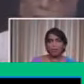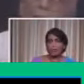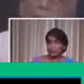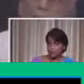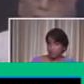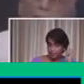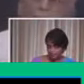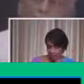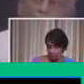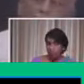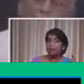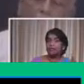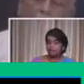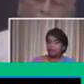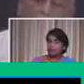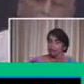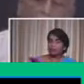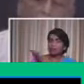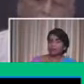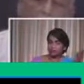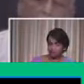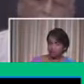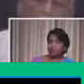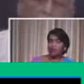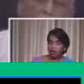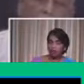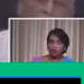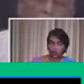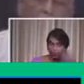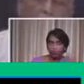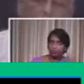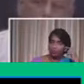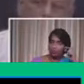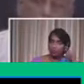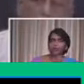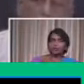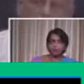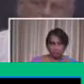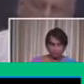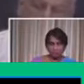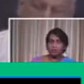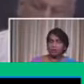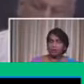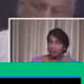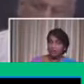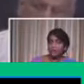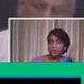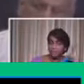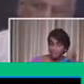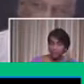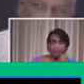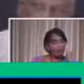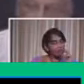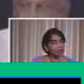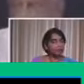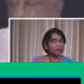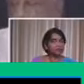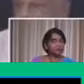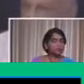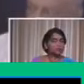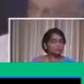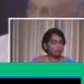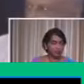සැලසුමක් තියෙනවා නම් එය ඉදිරිපත් කරන්න. අපට පුළුවන් ඒ ගැන සාකච්ඡා කරන්න. වඩා ප්‍රතිඵලදායක නම් එය ක්‍රියාත්මක